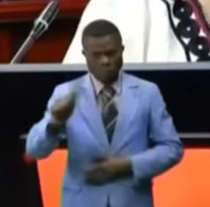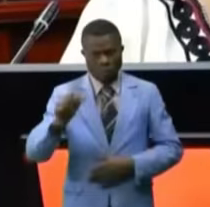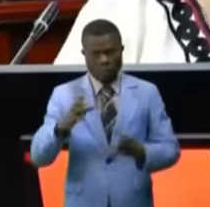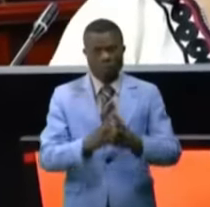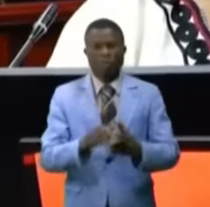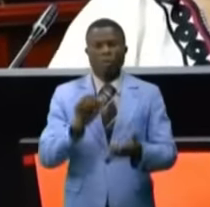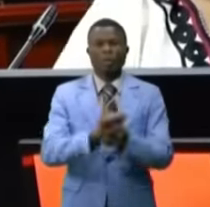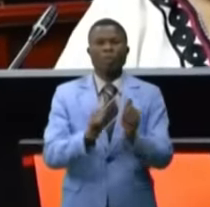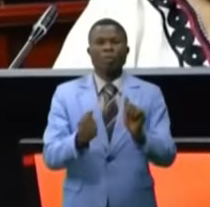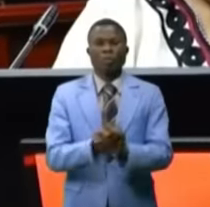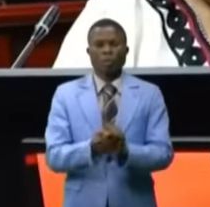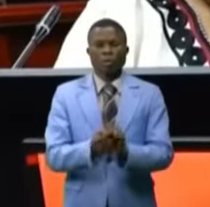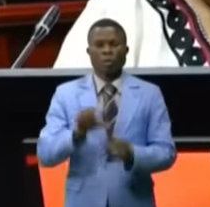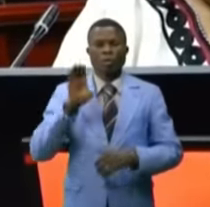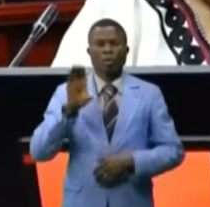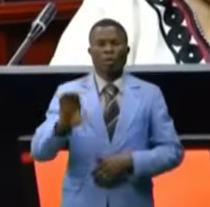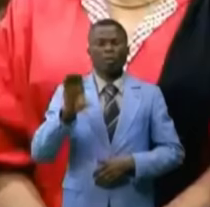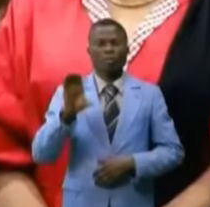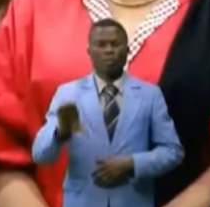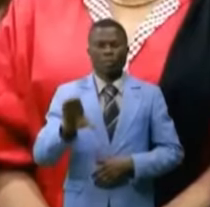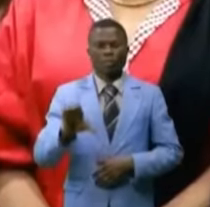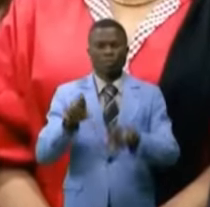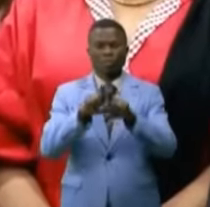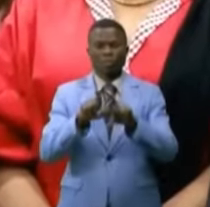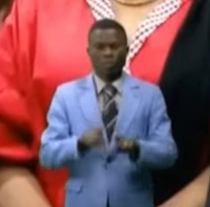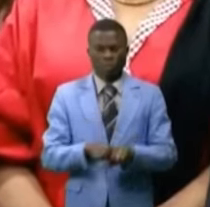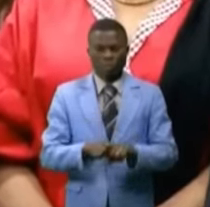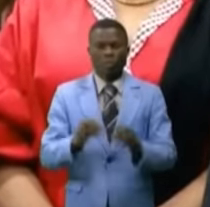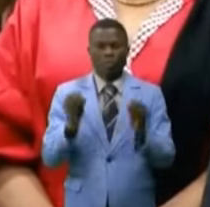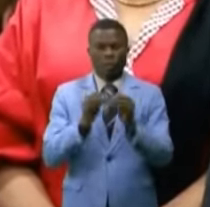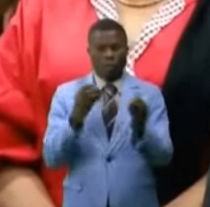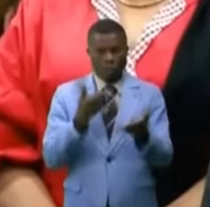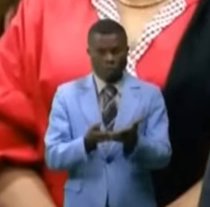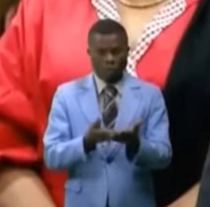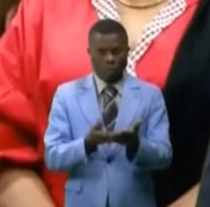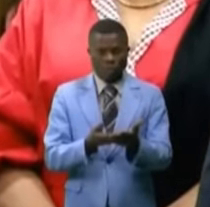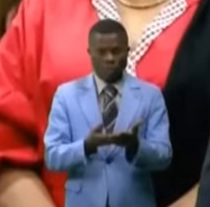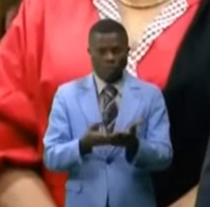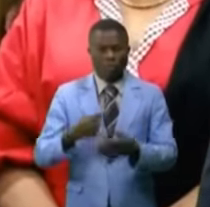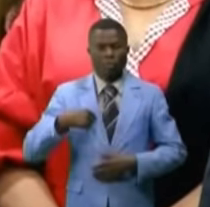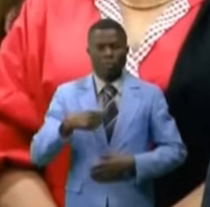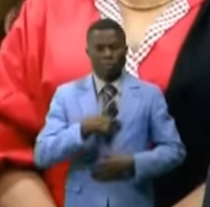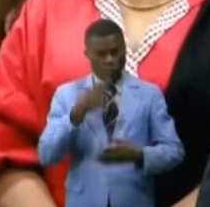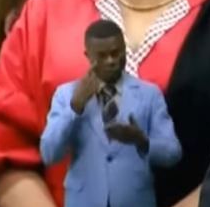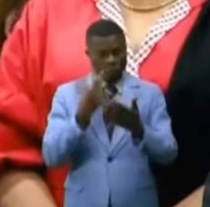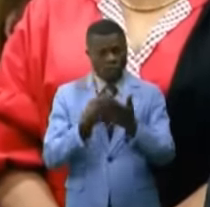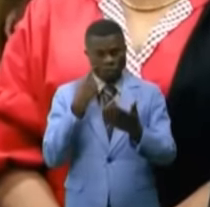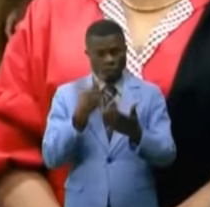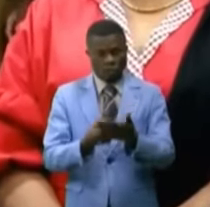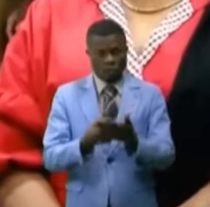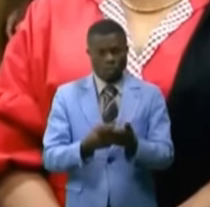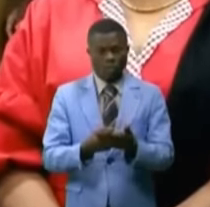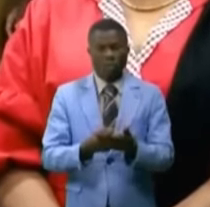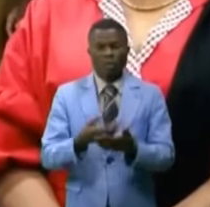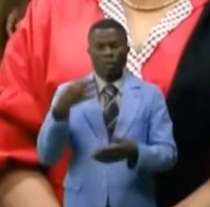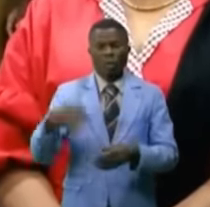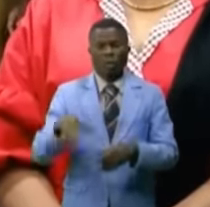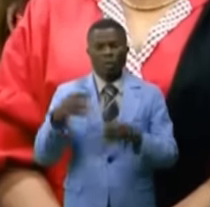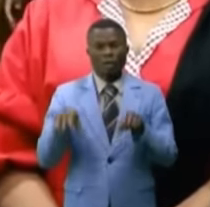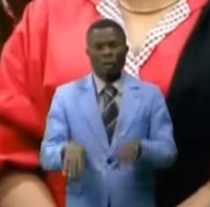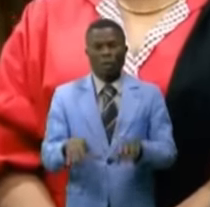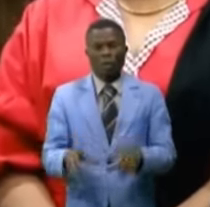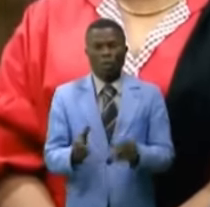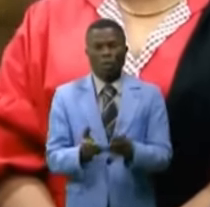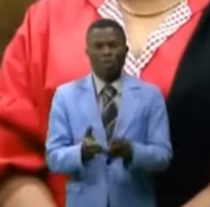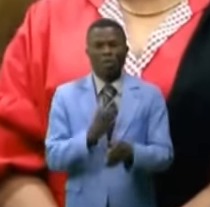secteur des banques, principalement, à cette réunion-là. C'était parce que nous avions observé une certaine inflation du taux de change